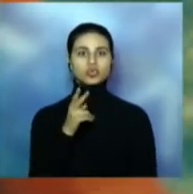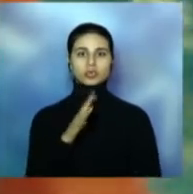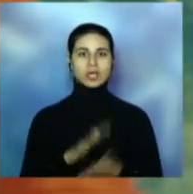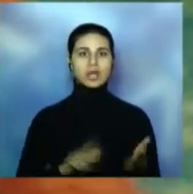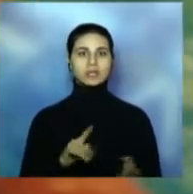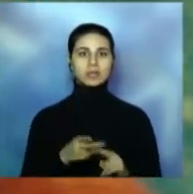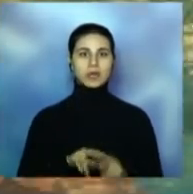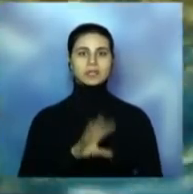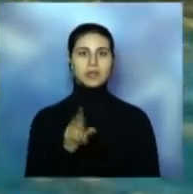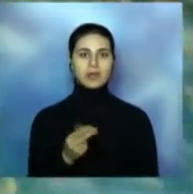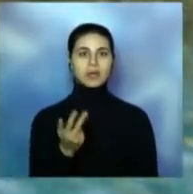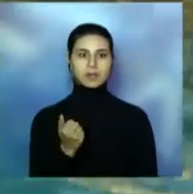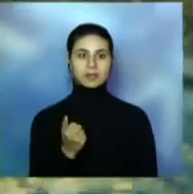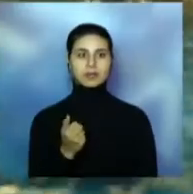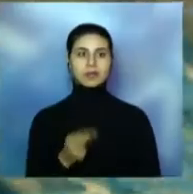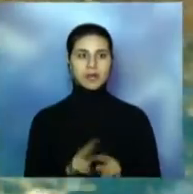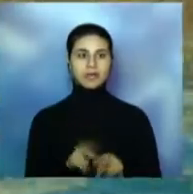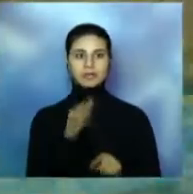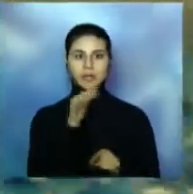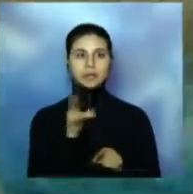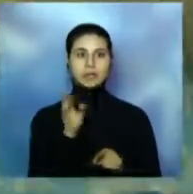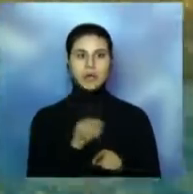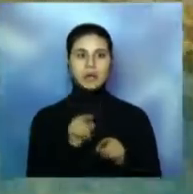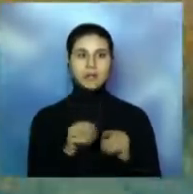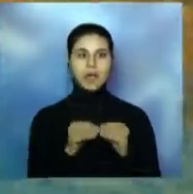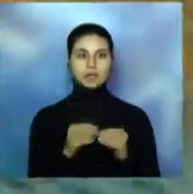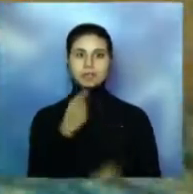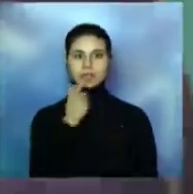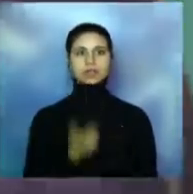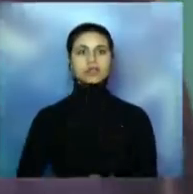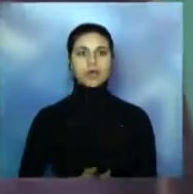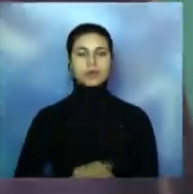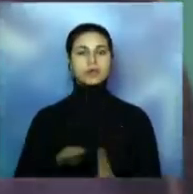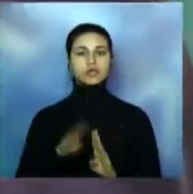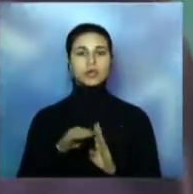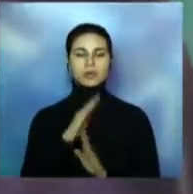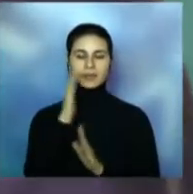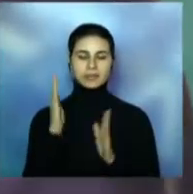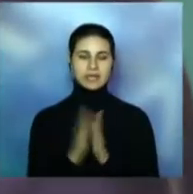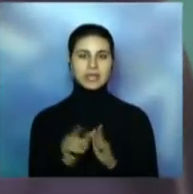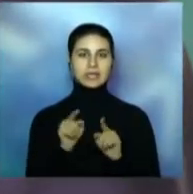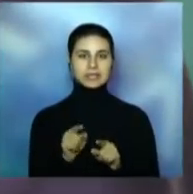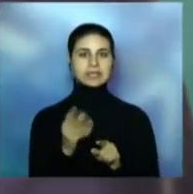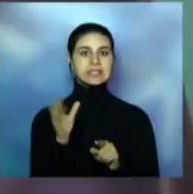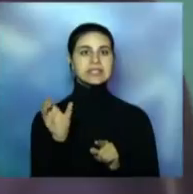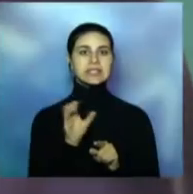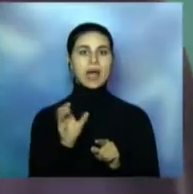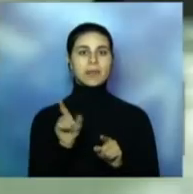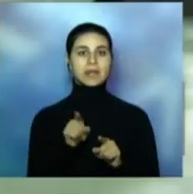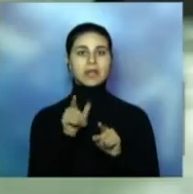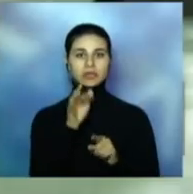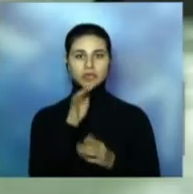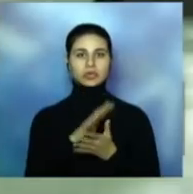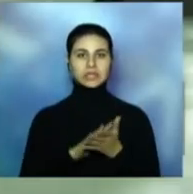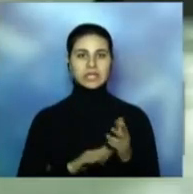ეს ყველაფერი, რა თქმა უნდა. აი ეს მომენტი, მაგრამ 10 წელს ცხოვრებას ჯობია მთლიანად. ის რამოდენიმე წამი, რომელიც მაშინ გრძელდება.